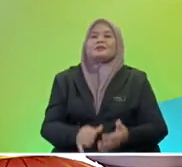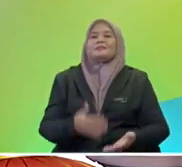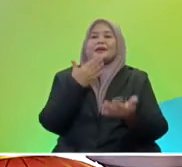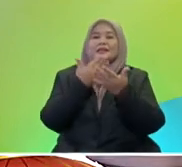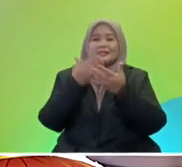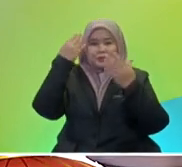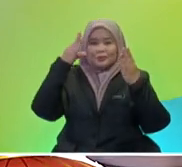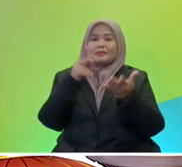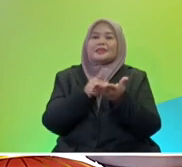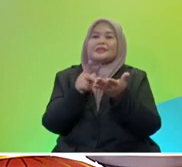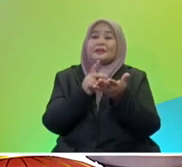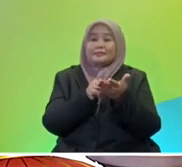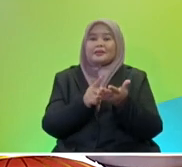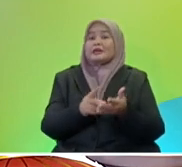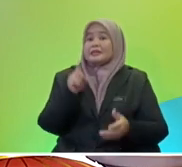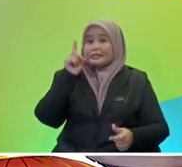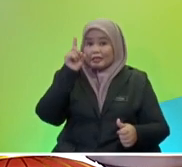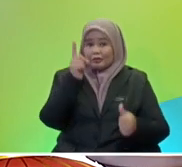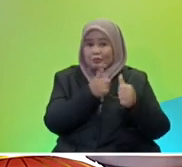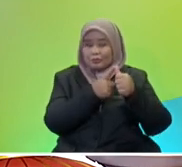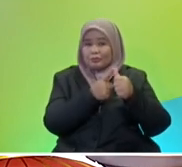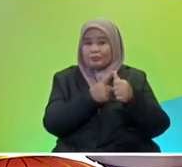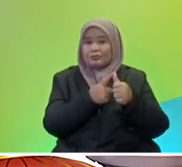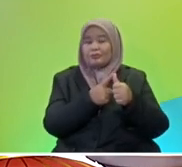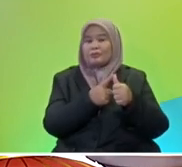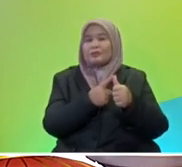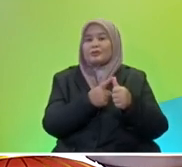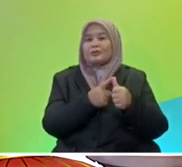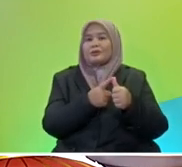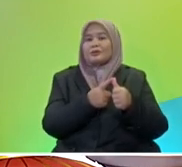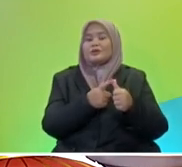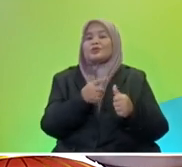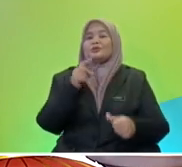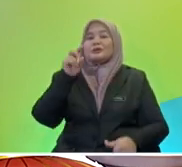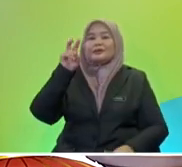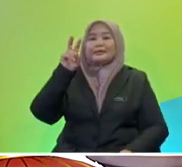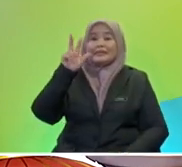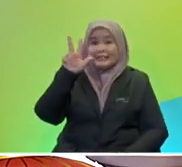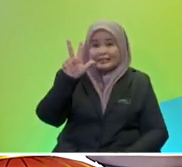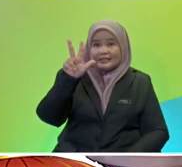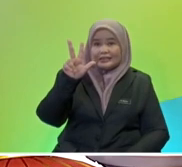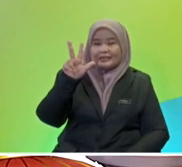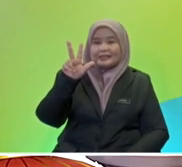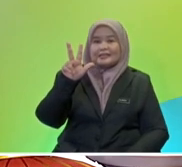yang pertama satu yang kedua Tiga